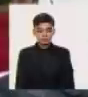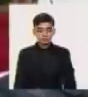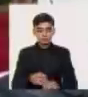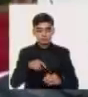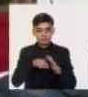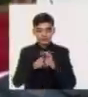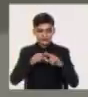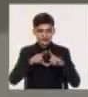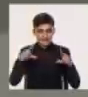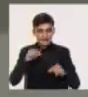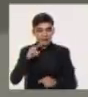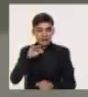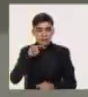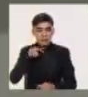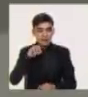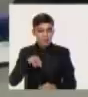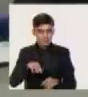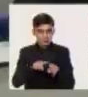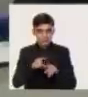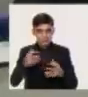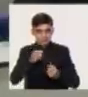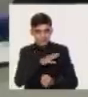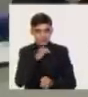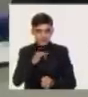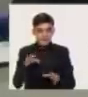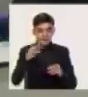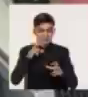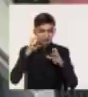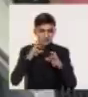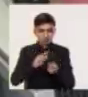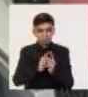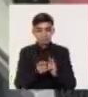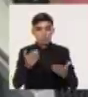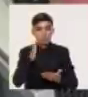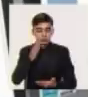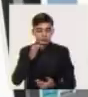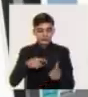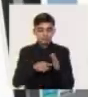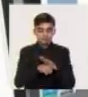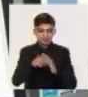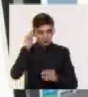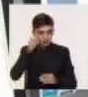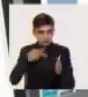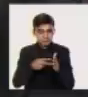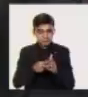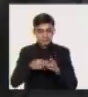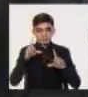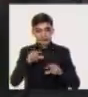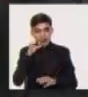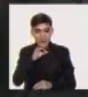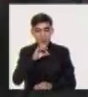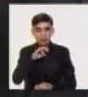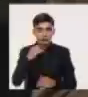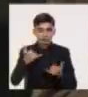Диплом индивидуального образца. Какие изменения ждут все вузы страны? Снизят ли стоимость обучения из-за формата онлайн?